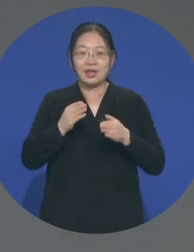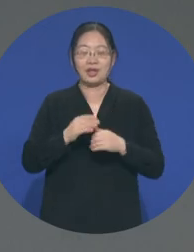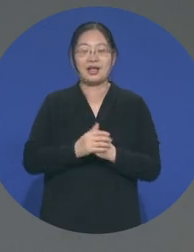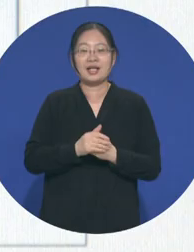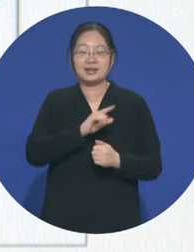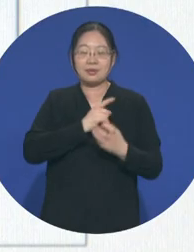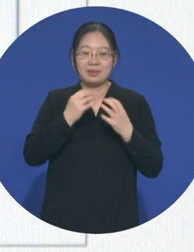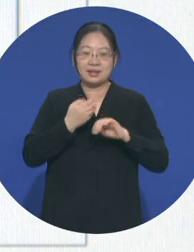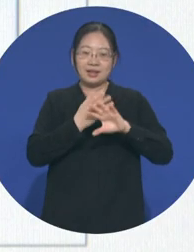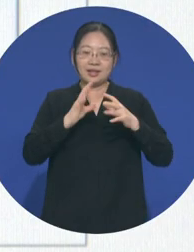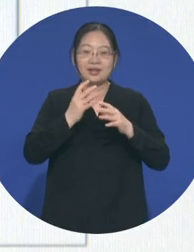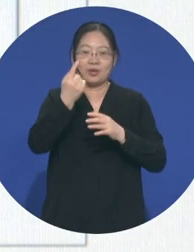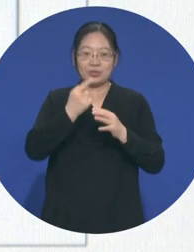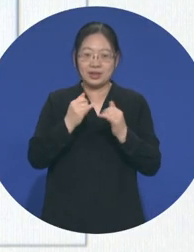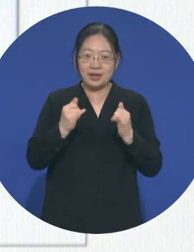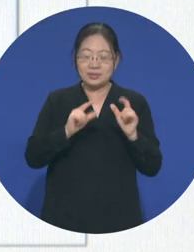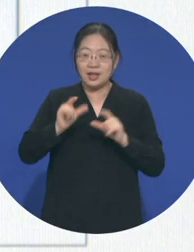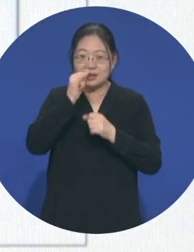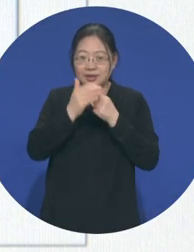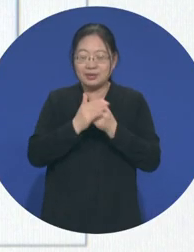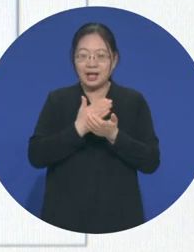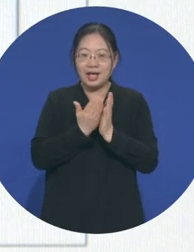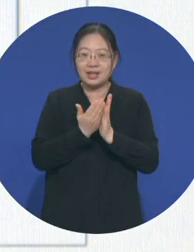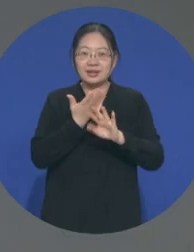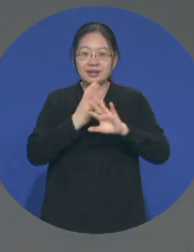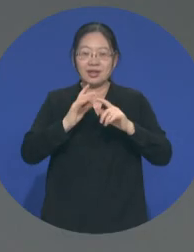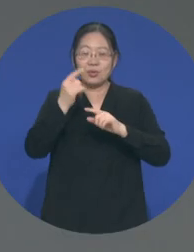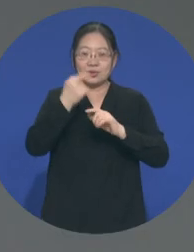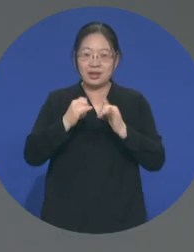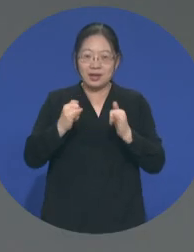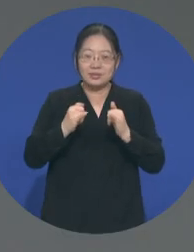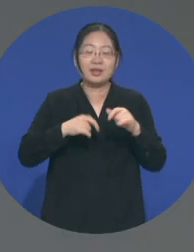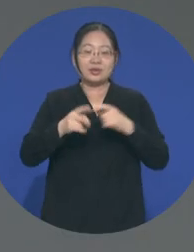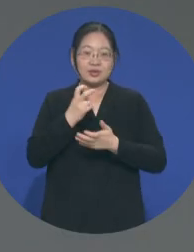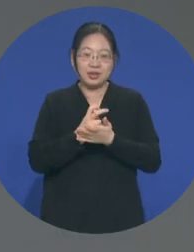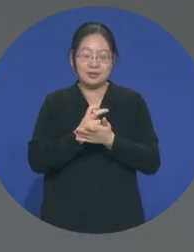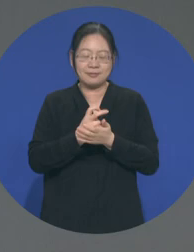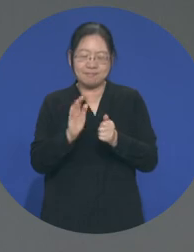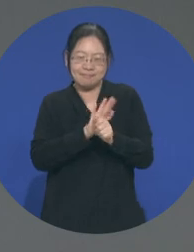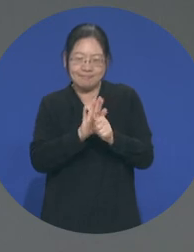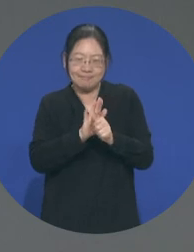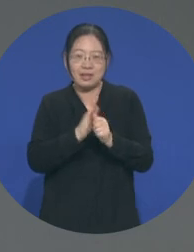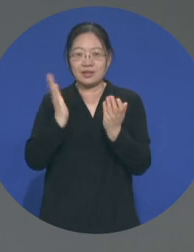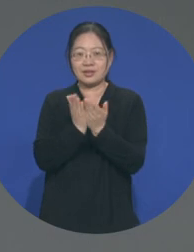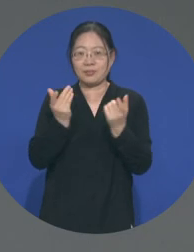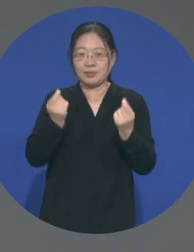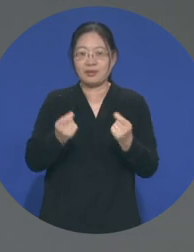전국 최다 외국인 주민이 거주하는 지역으로 다양한 이민 정책의 테스트베드 역할에 적합하다고